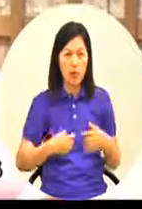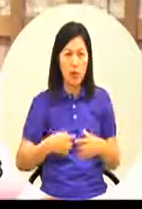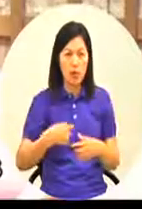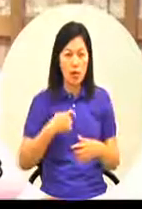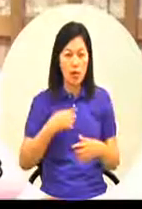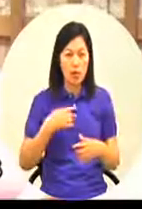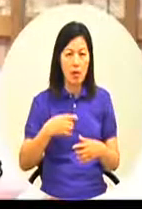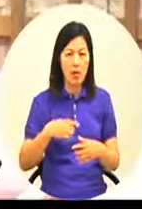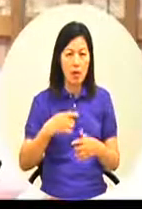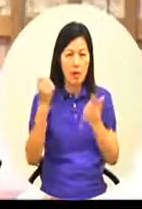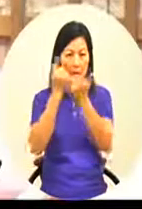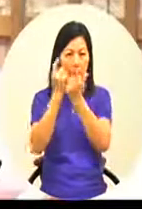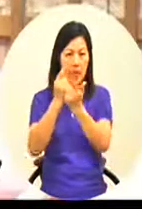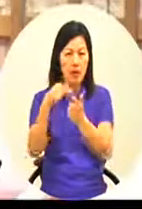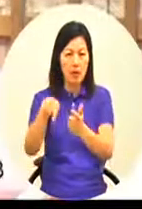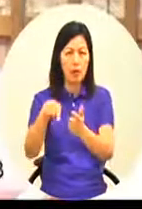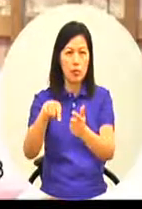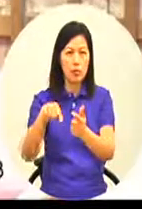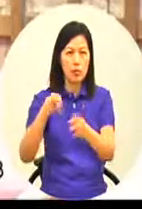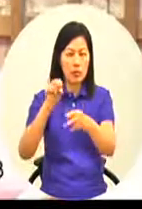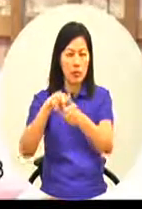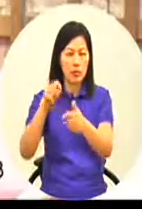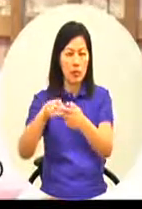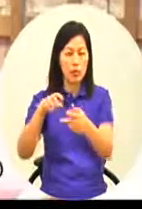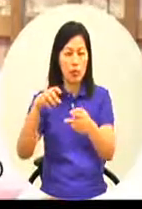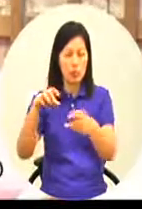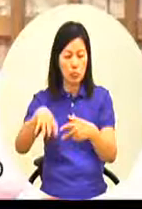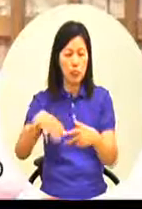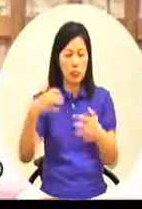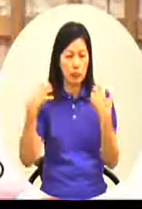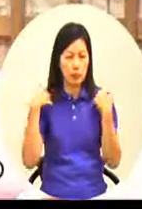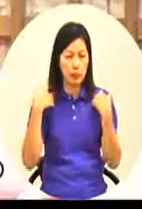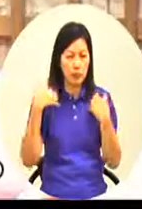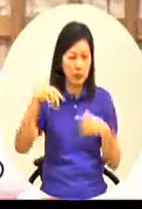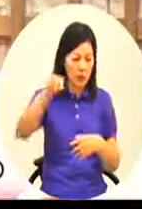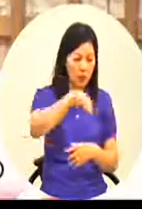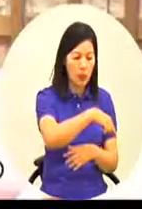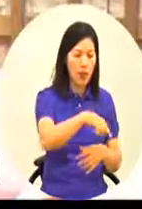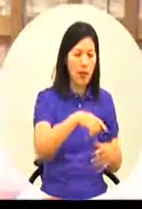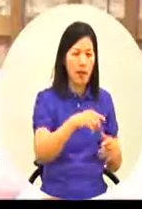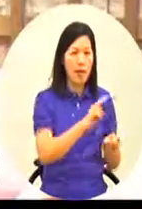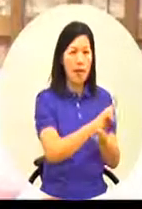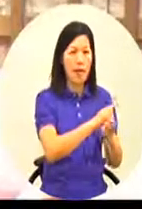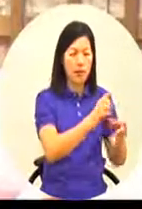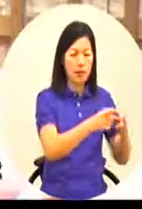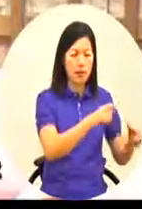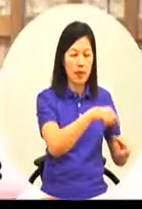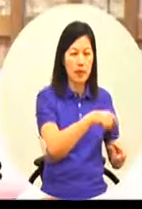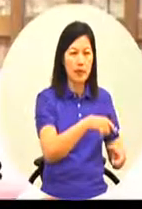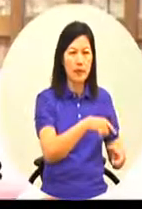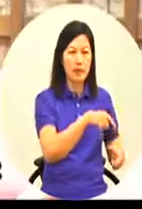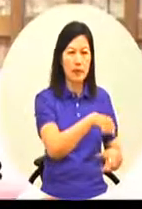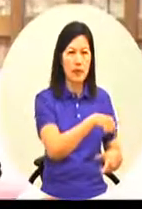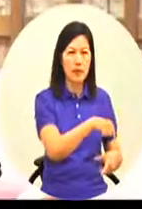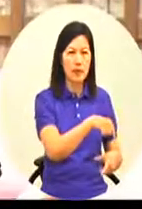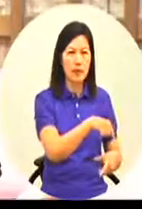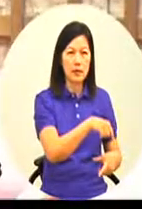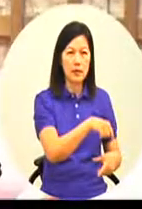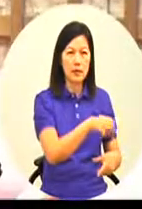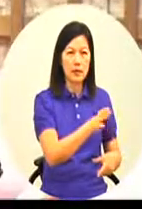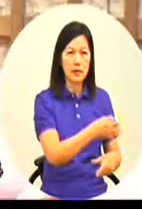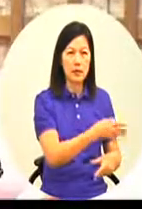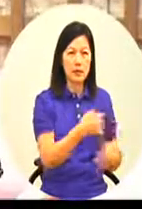对，往北是属于我们的啊。如果是往南，就往林园方向，那个是属于三公处。 是哪里？